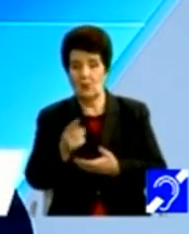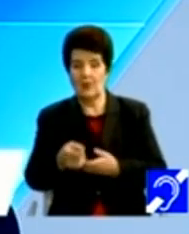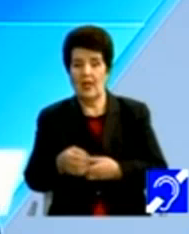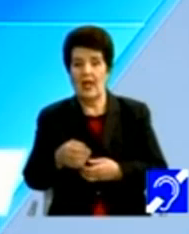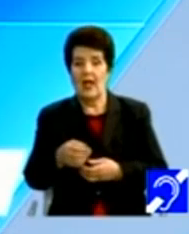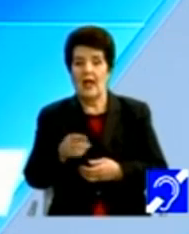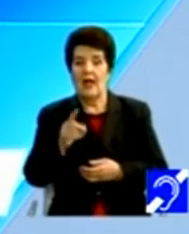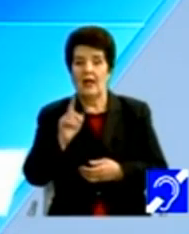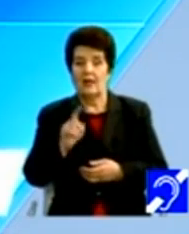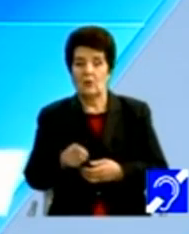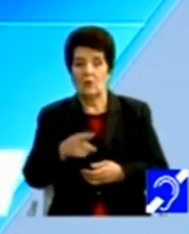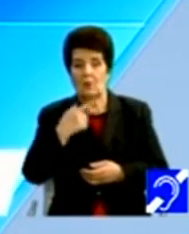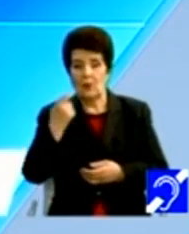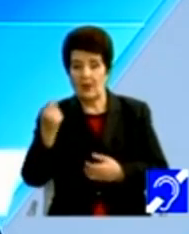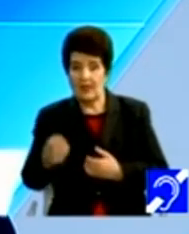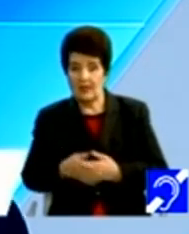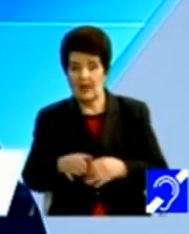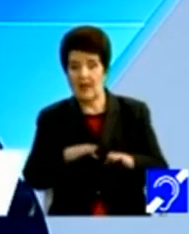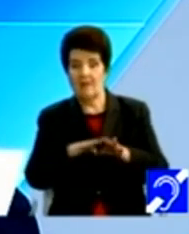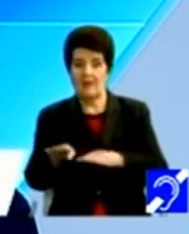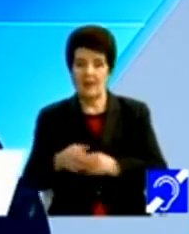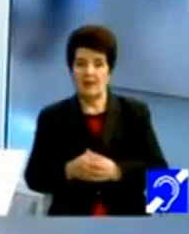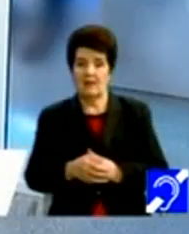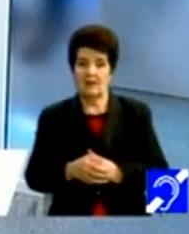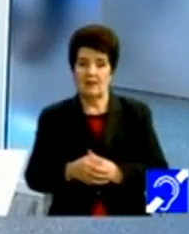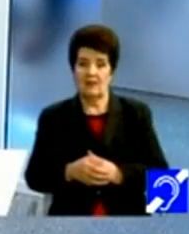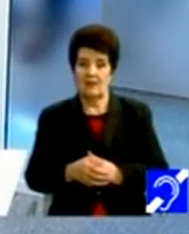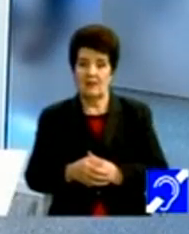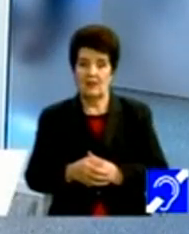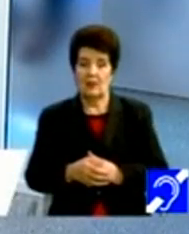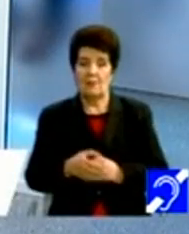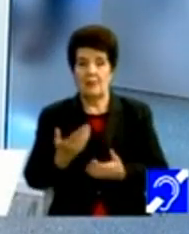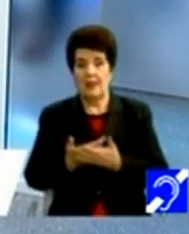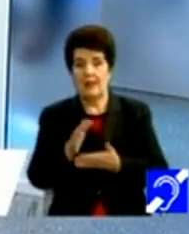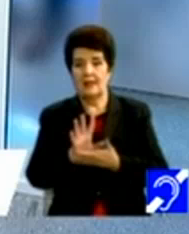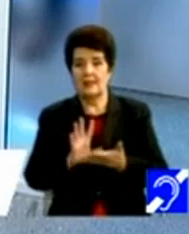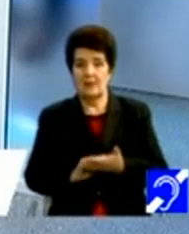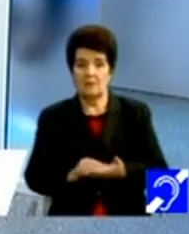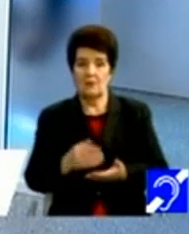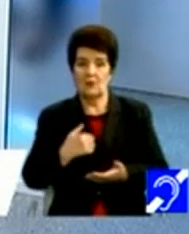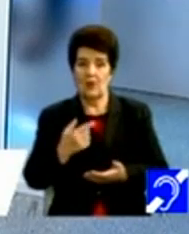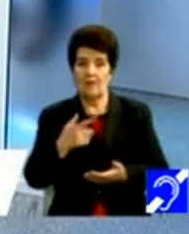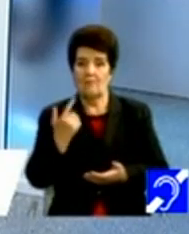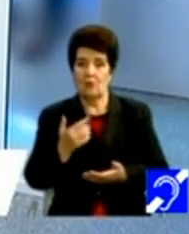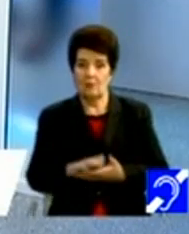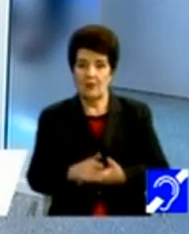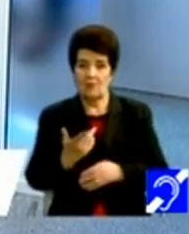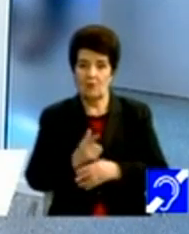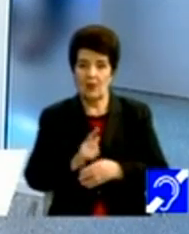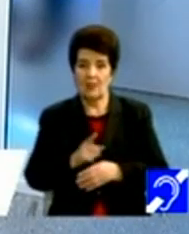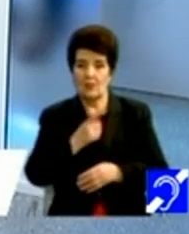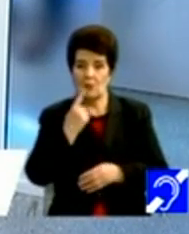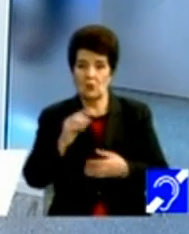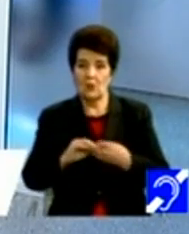de implementare a unei politici, la nivel de... Dați-mi un exemplu. Nu, vă dau un exemplu. Iată, noi am vorbit acum foarte mult